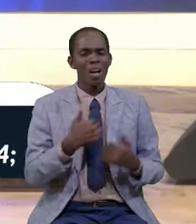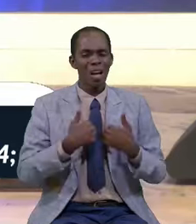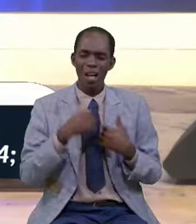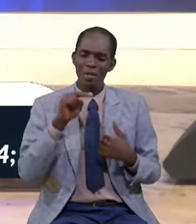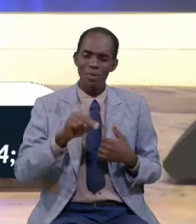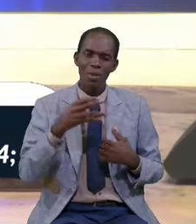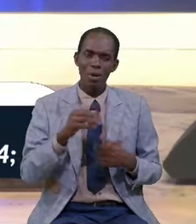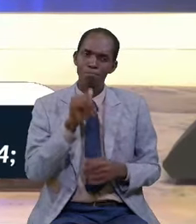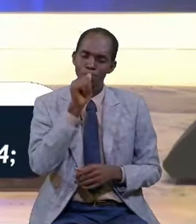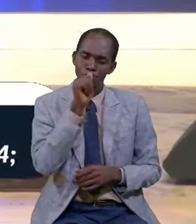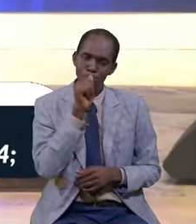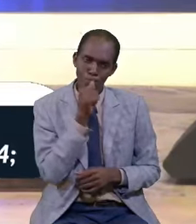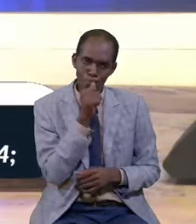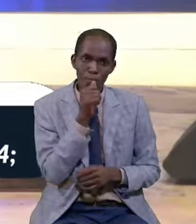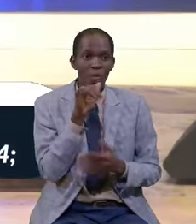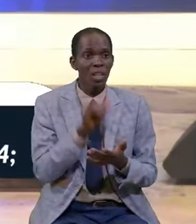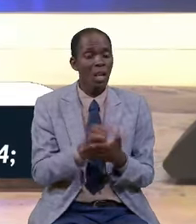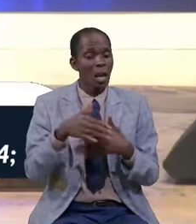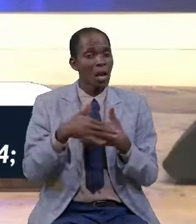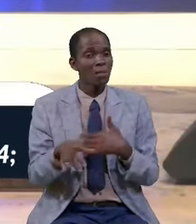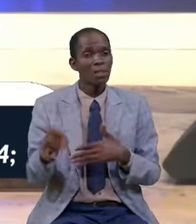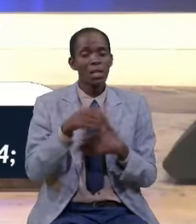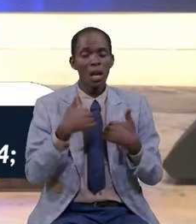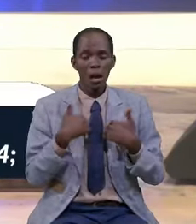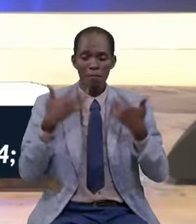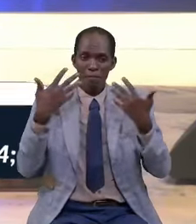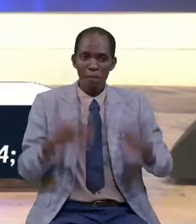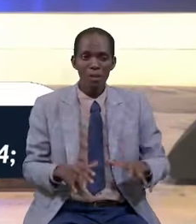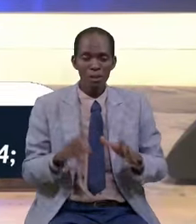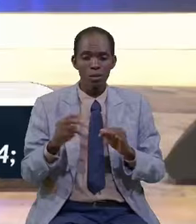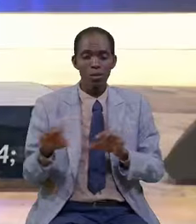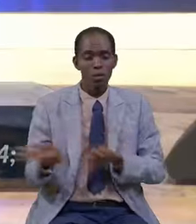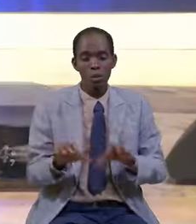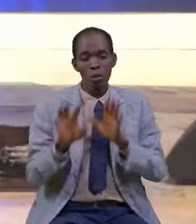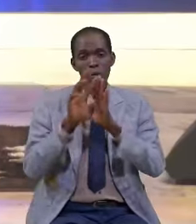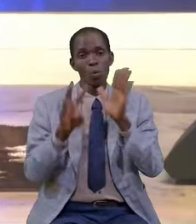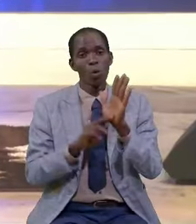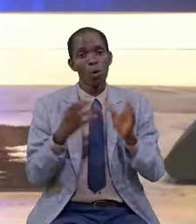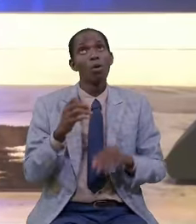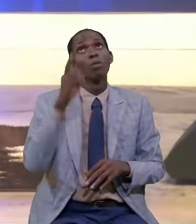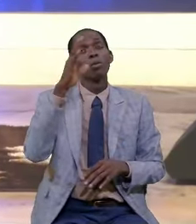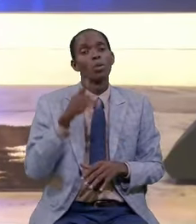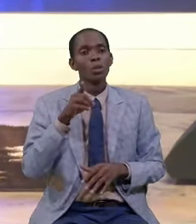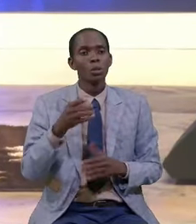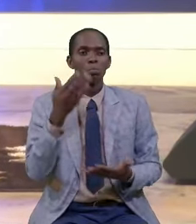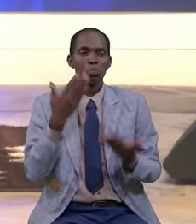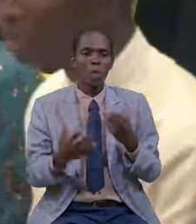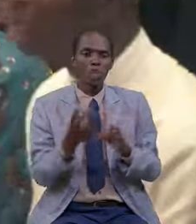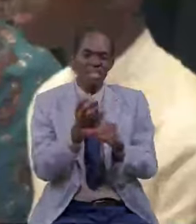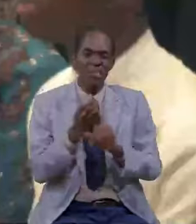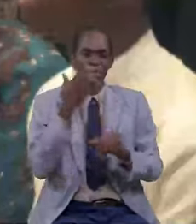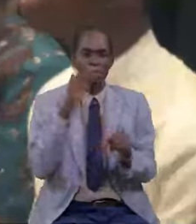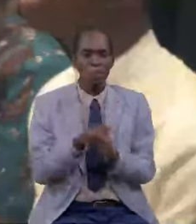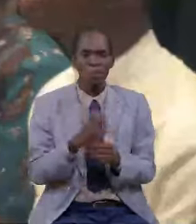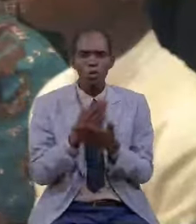Hébreux 10, verset 36, « Car vous avez besoin de persévérance afin qu'après avoir accompli la volonté de Dieu,